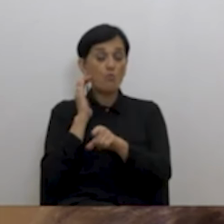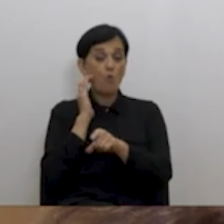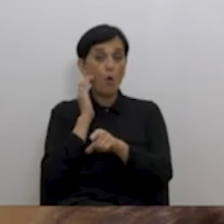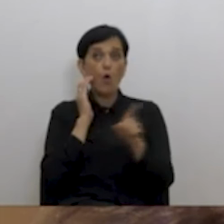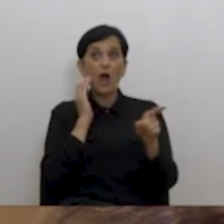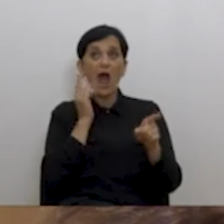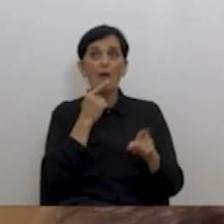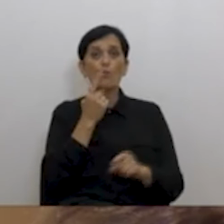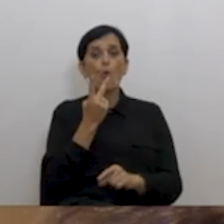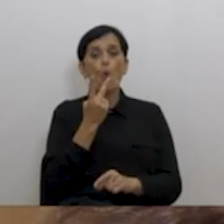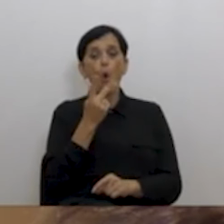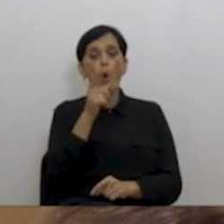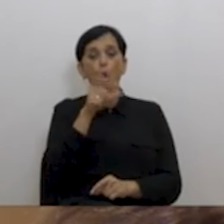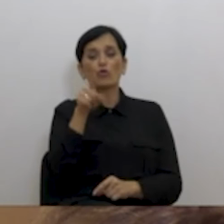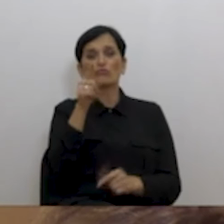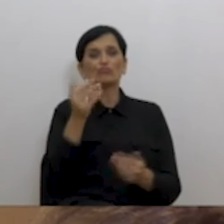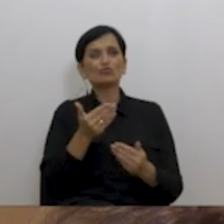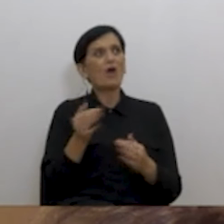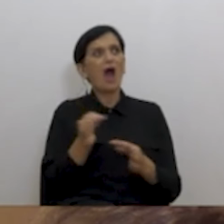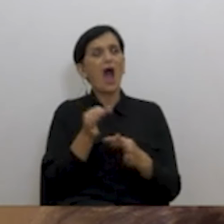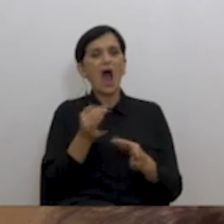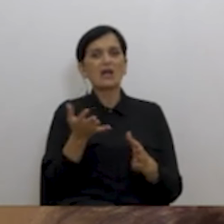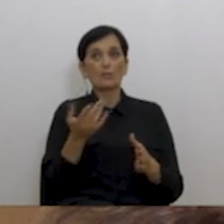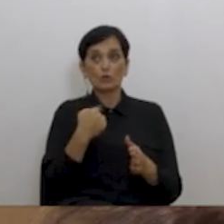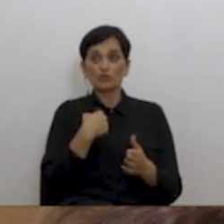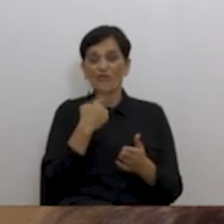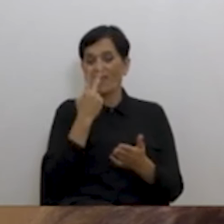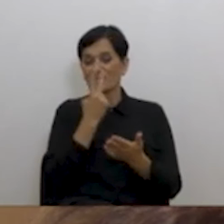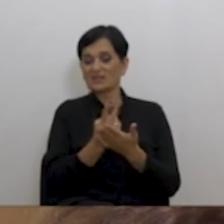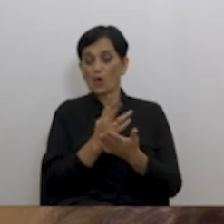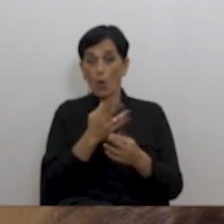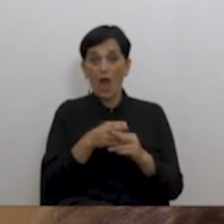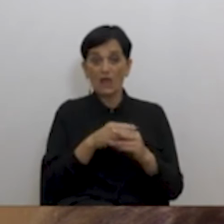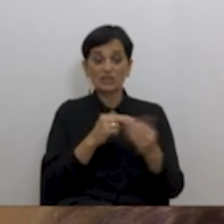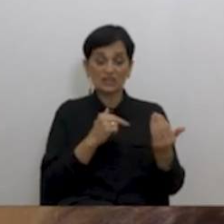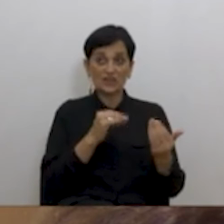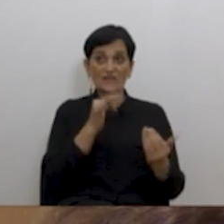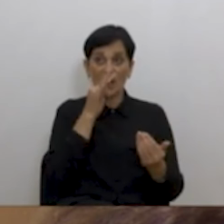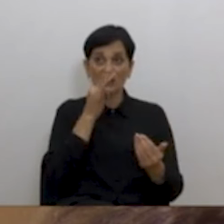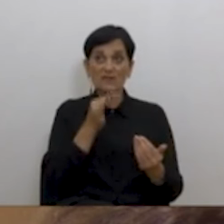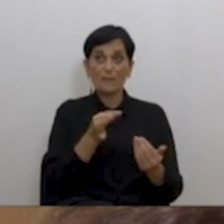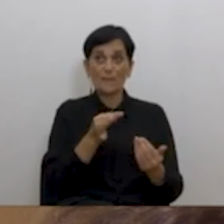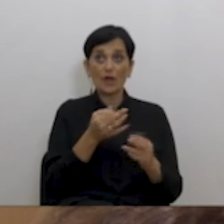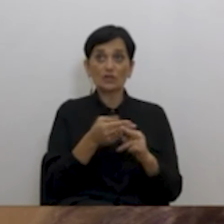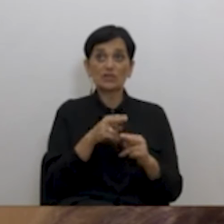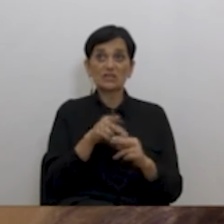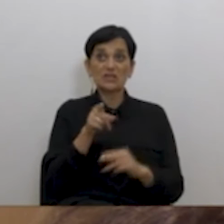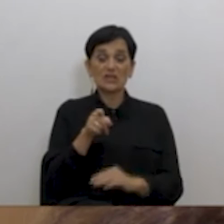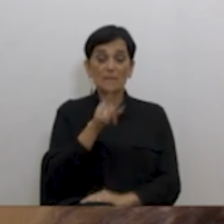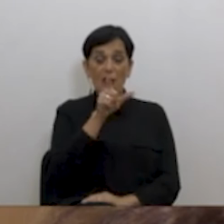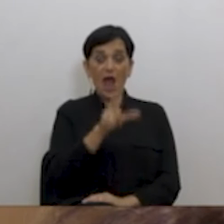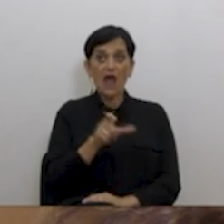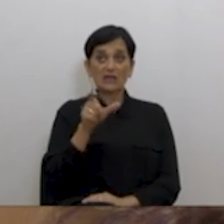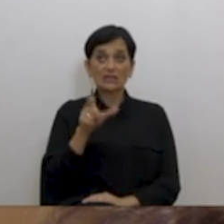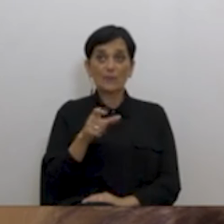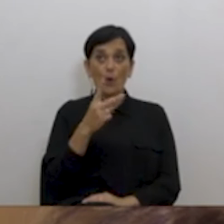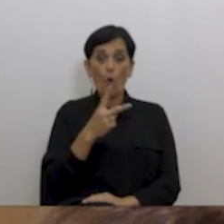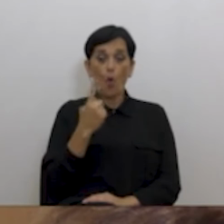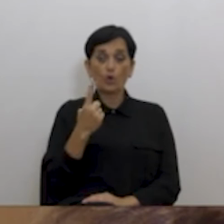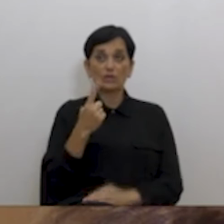ორი კაცი არაფერი არ არის და ჩვენ დაუნახავები ვართ. ეს არის თქვენი პასუხი იმ ადამიანებზე, რომლებიც